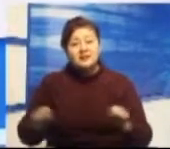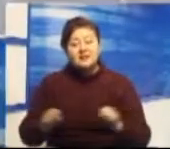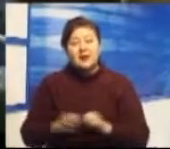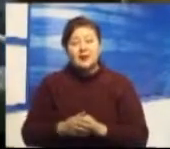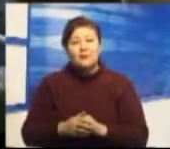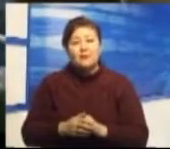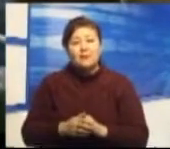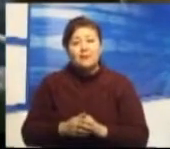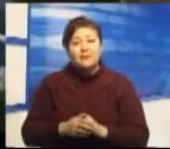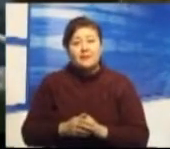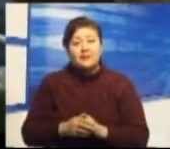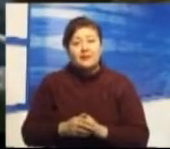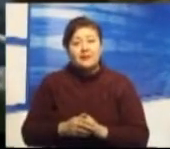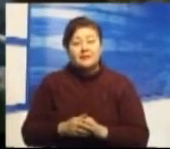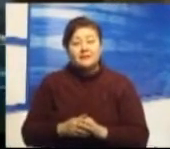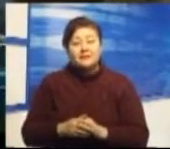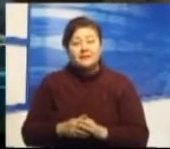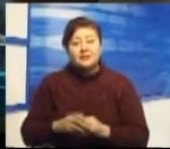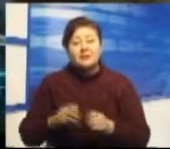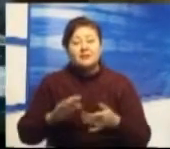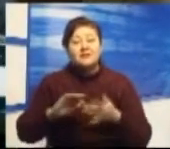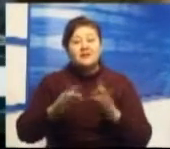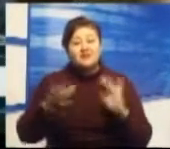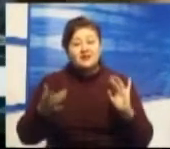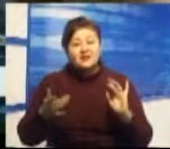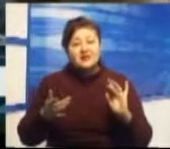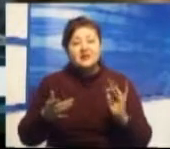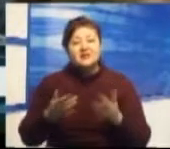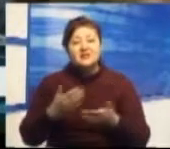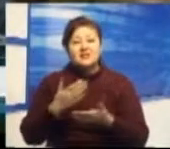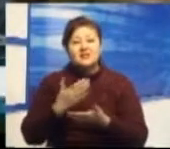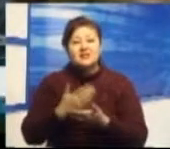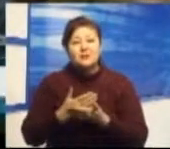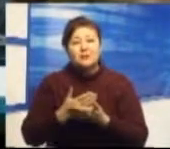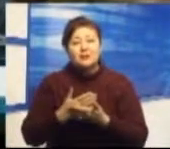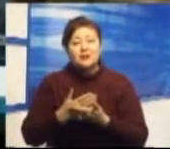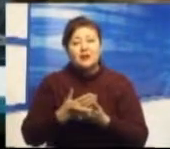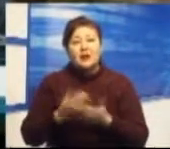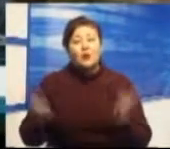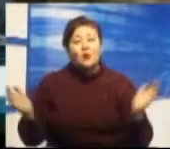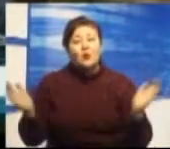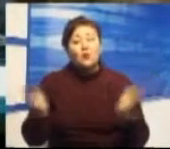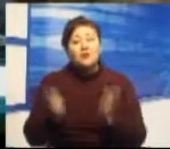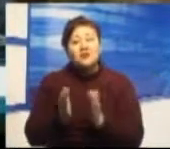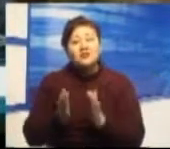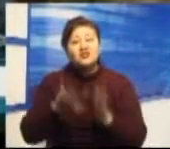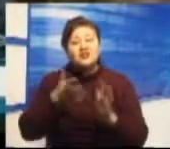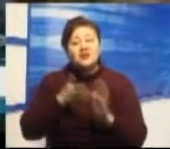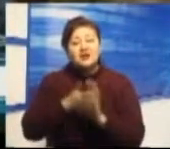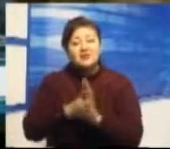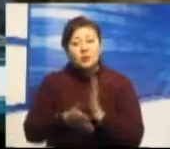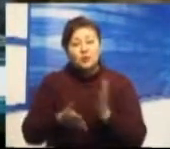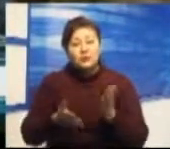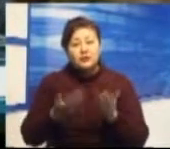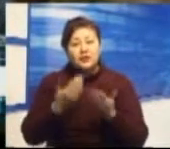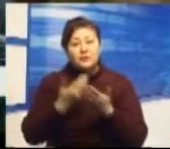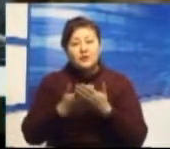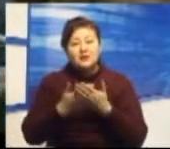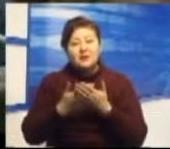Заң жобасымен бұқаралық ақпарат құралдарының шығындарын қысқарту мақсатында уәкілетті